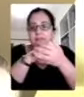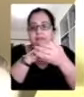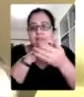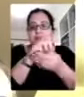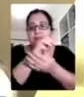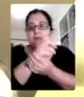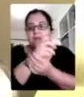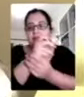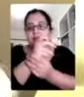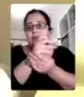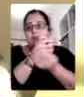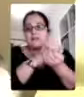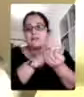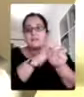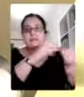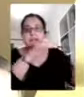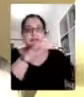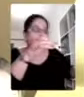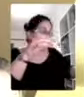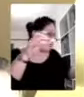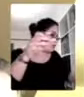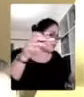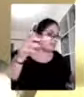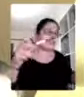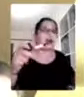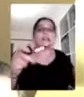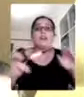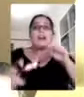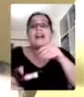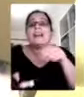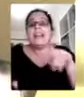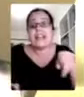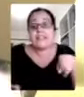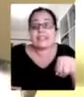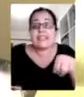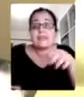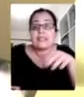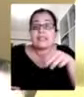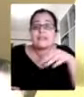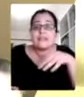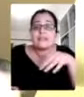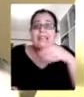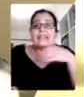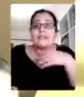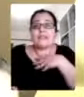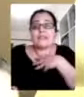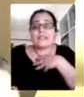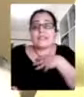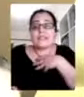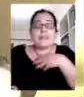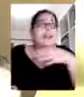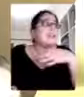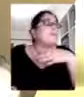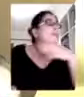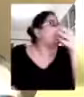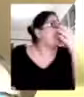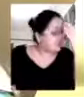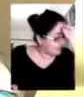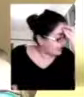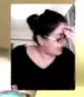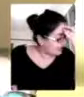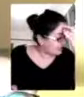belirteyim. Kimsenin malını boklamıyoruz burada yani. Yok tabii. Evet ya bu arada ben tactful birisi değilim. Yani